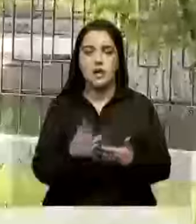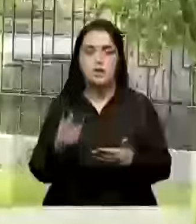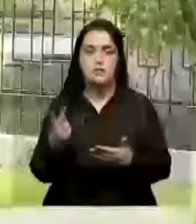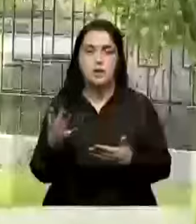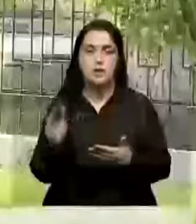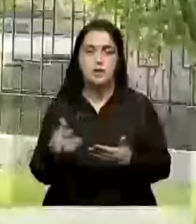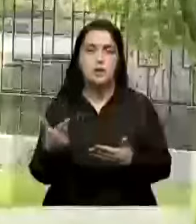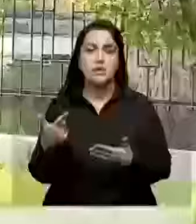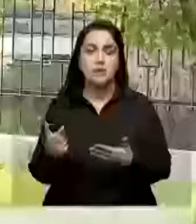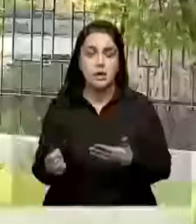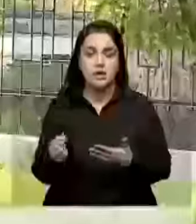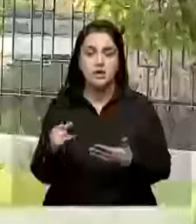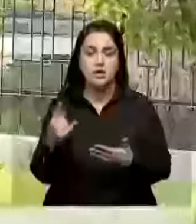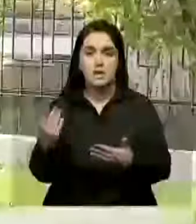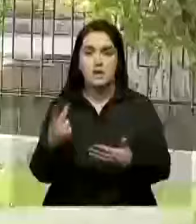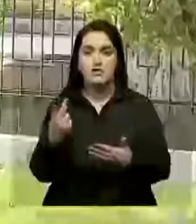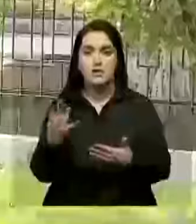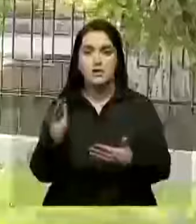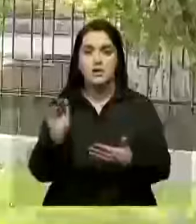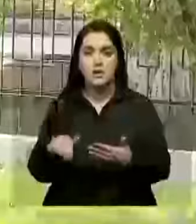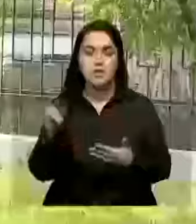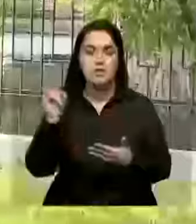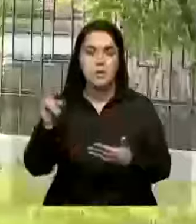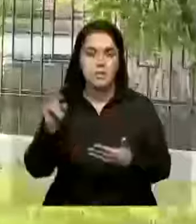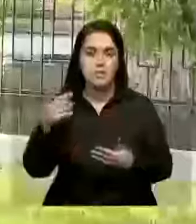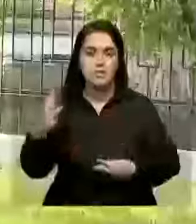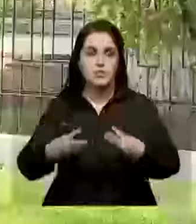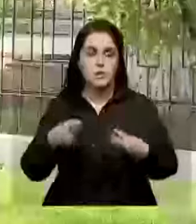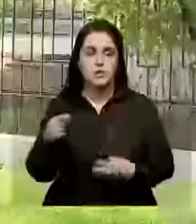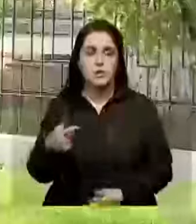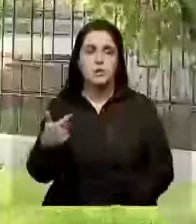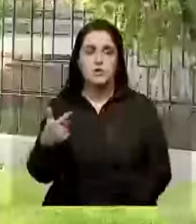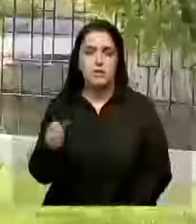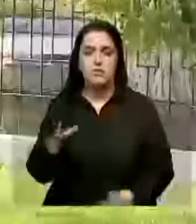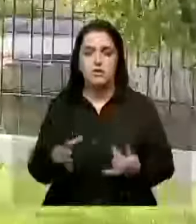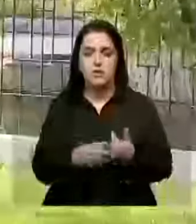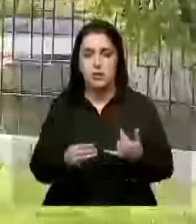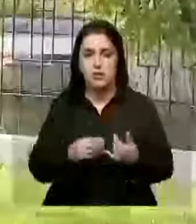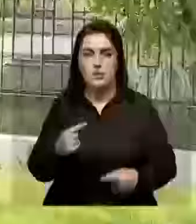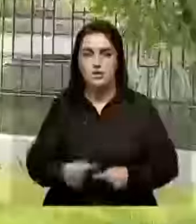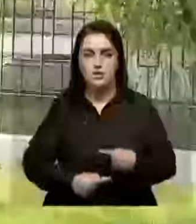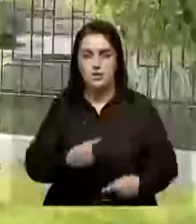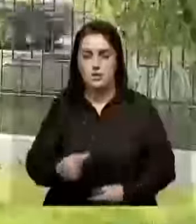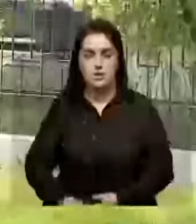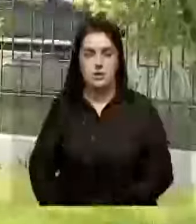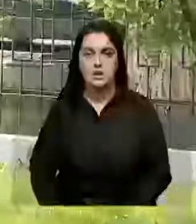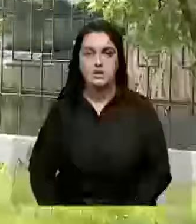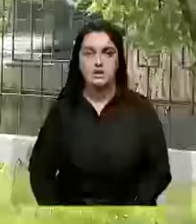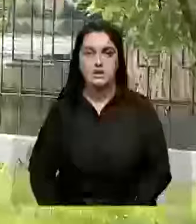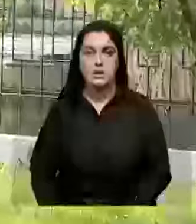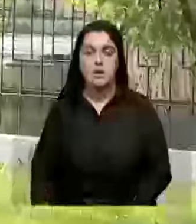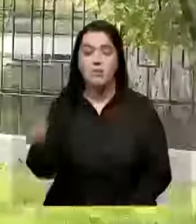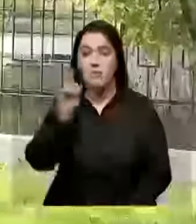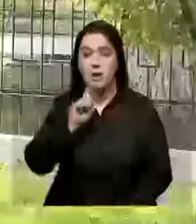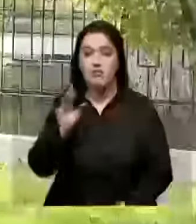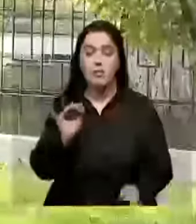тысяч гектаров, из них около 24 тысячи самолет. 1000 гектаров наземным способом будем обрабатывать. Сейчас пока все нормально,